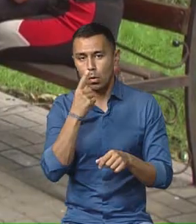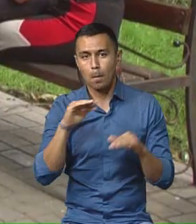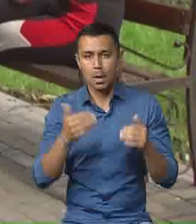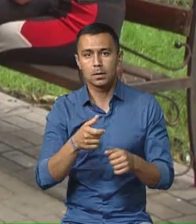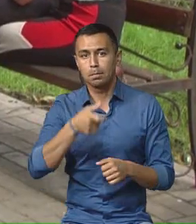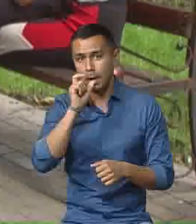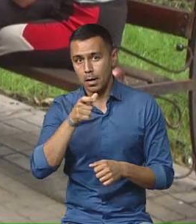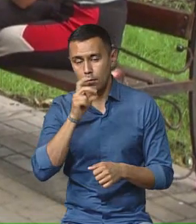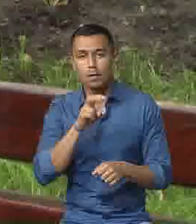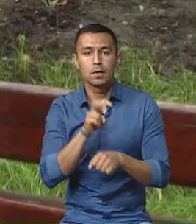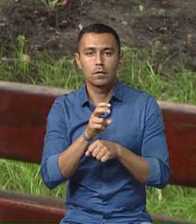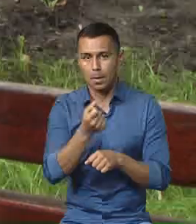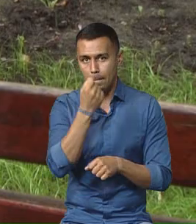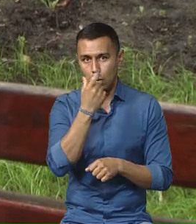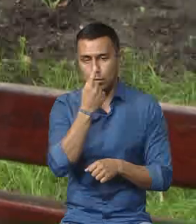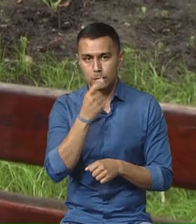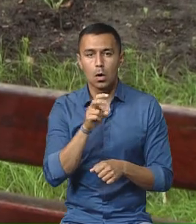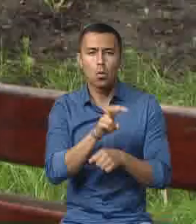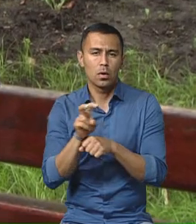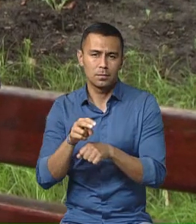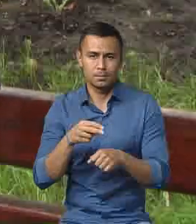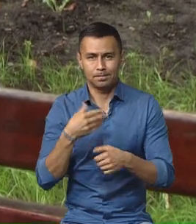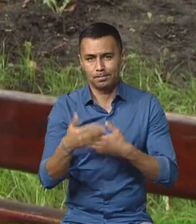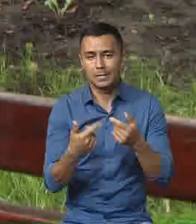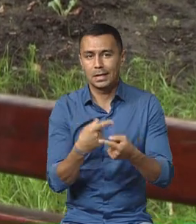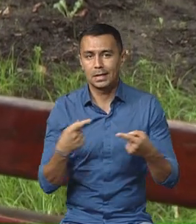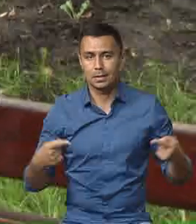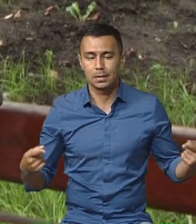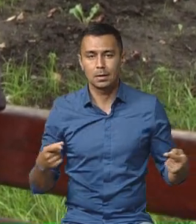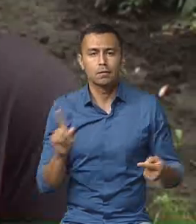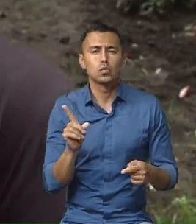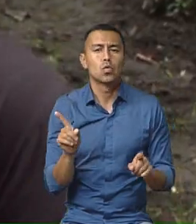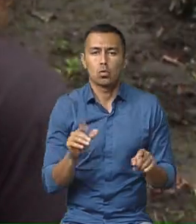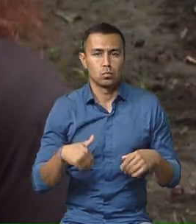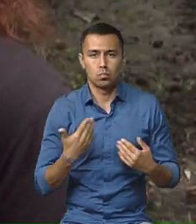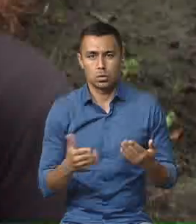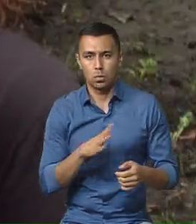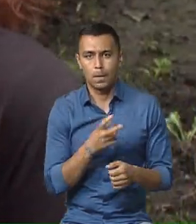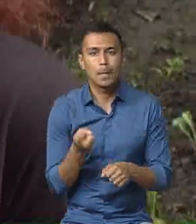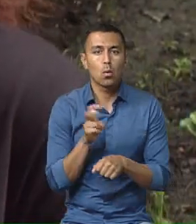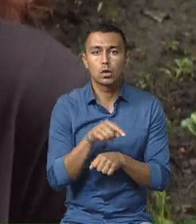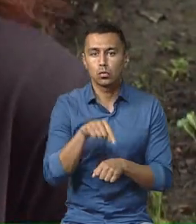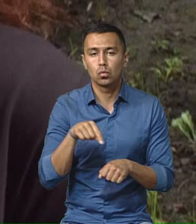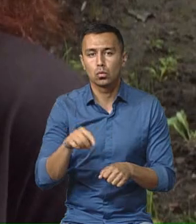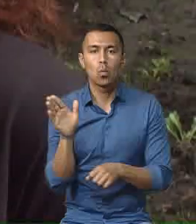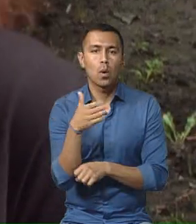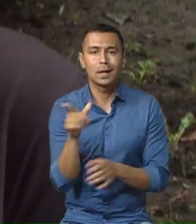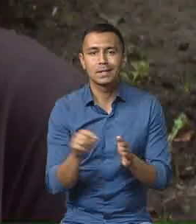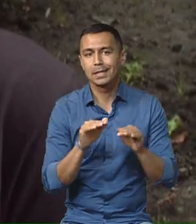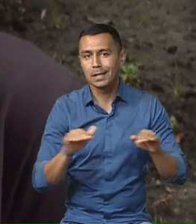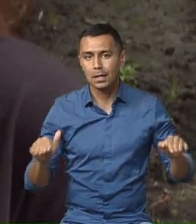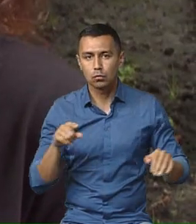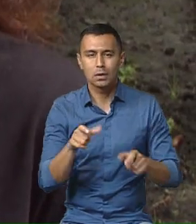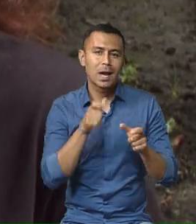говорить відвідувачка парку Ольга. Ходять різні. І все, що хоч може бути. Приходять сюди і тут гуляють з дітками, вони